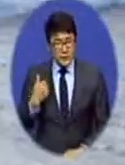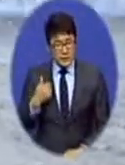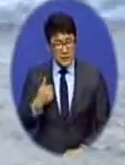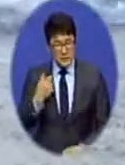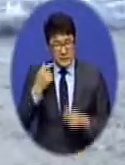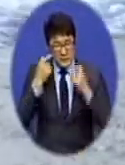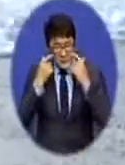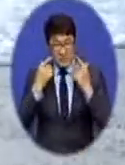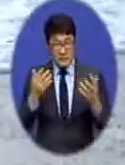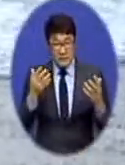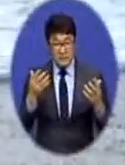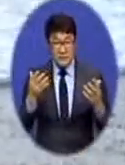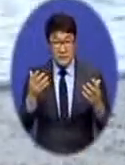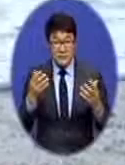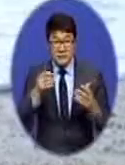모르실 거야.